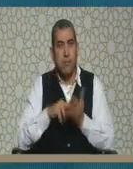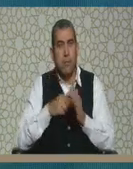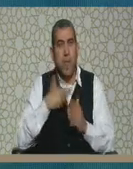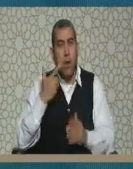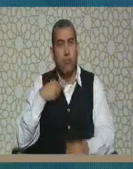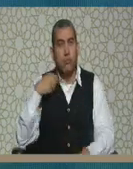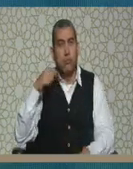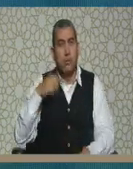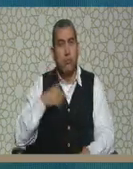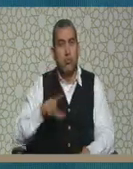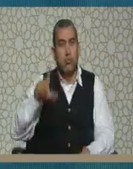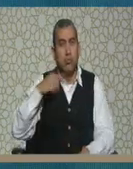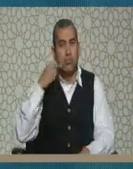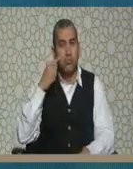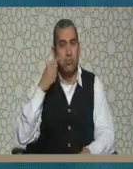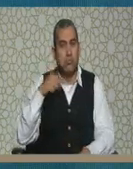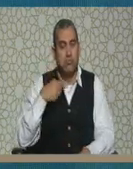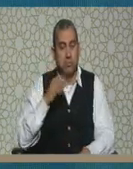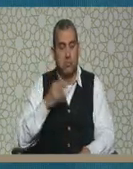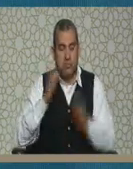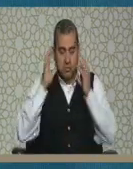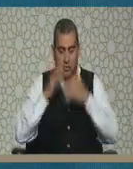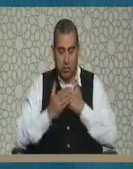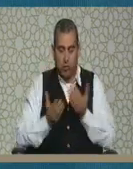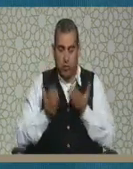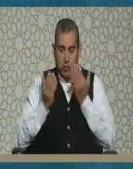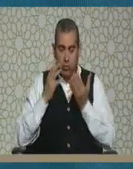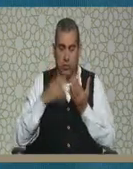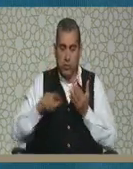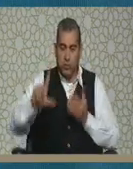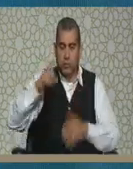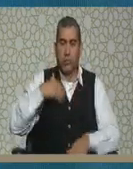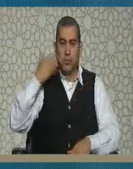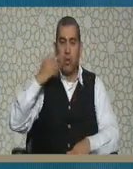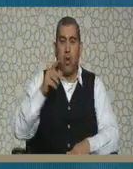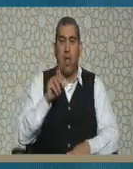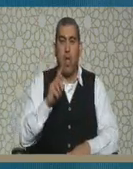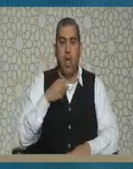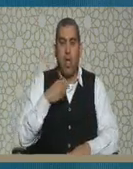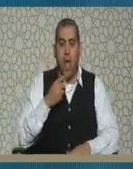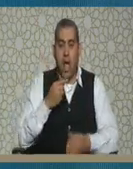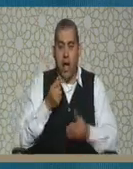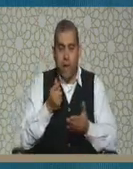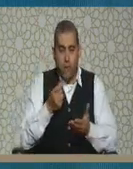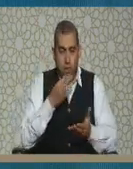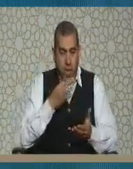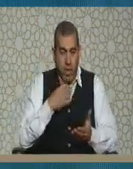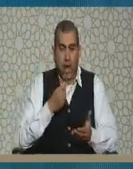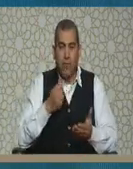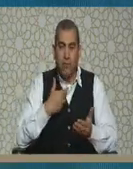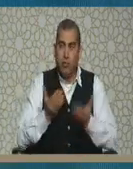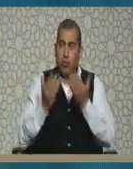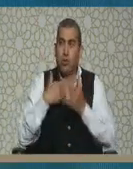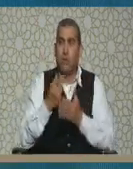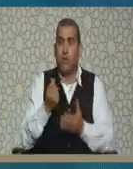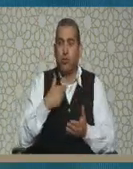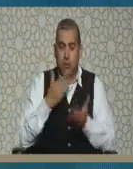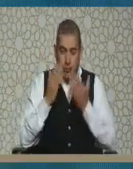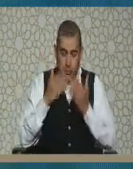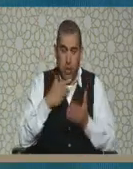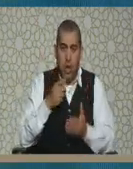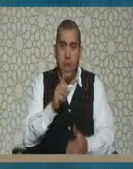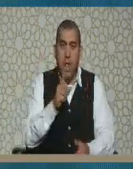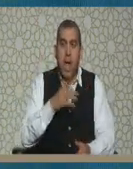لهذه العباده لا خلي قلبك واقبل على الله سبحانه وتعالى وانما افعل العباده بقى